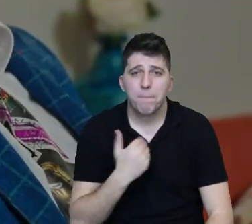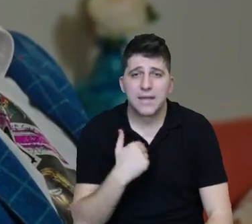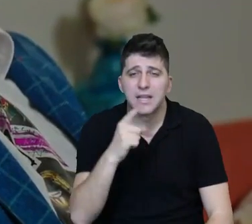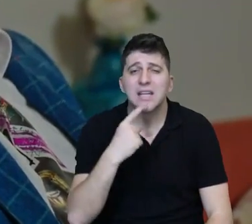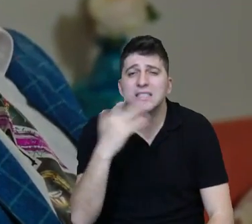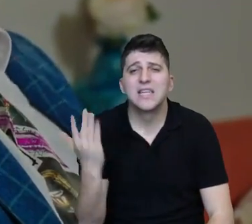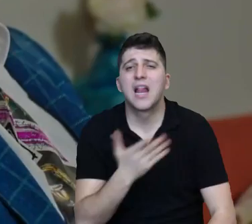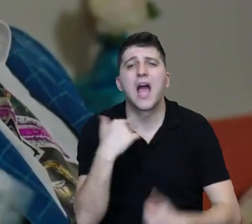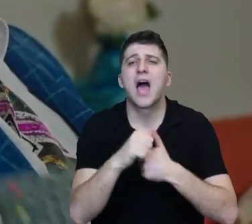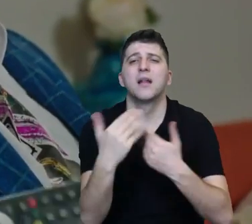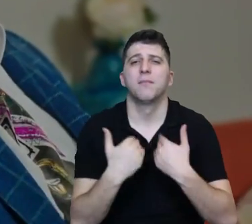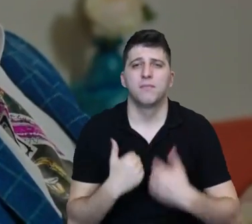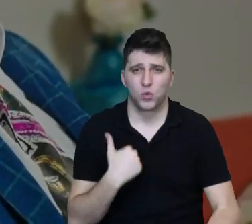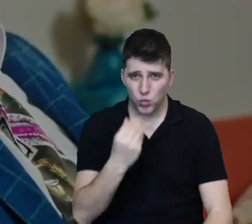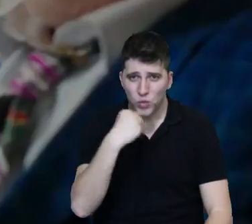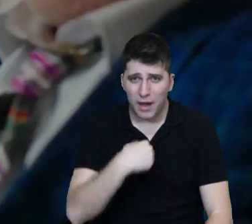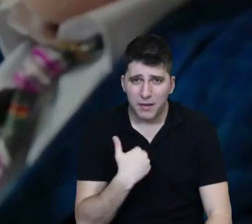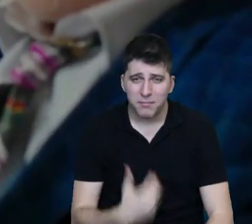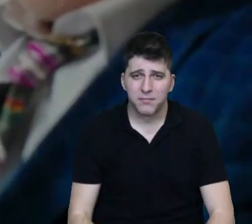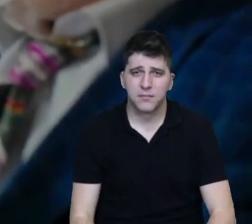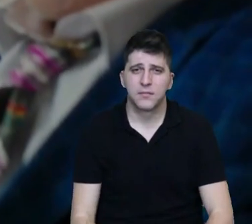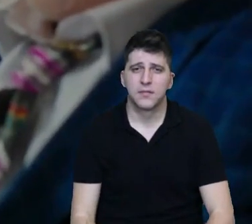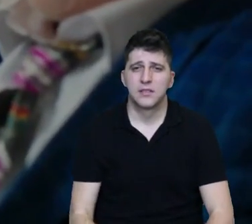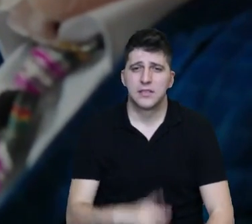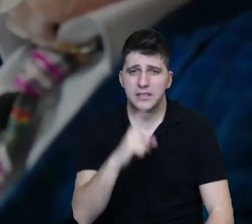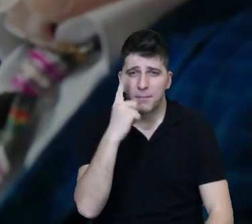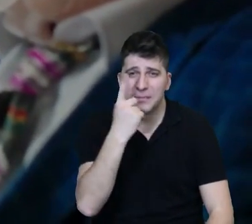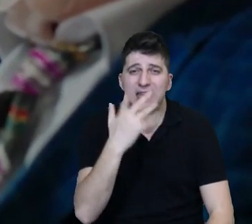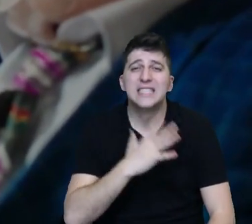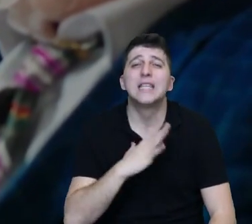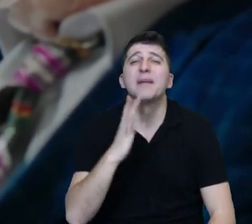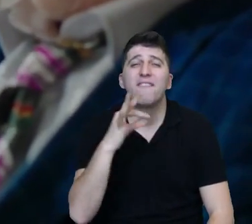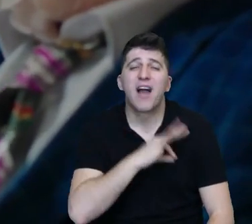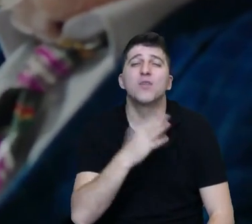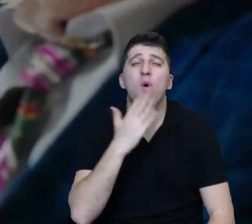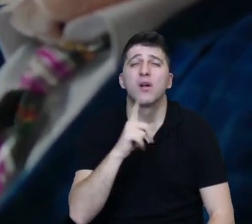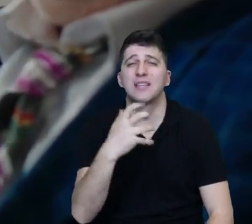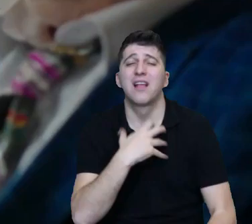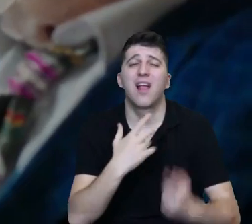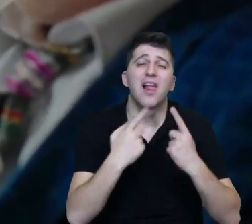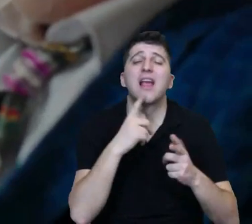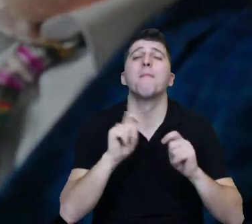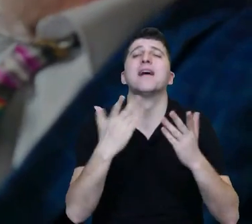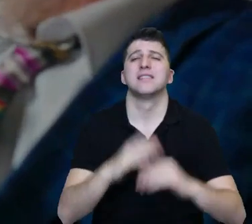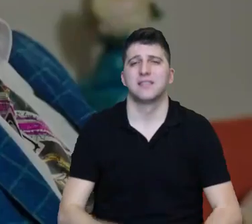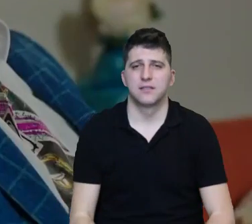kaç yıllık karınım. Yer miyim bunları be? Sen bir şey istemeyecek olsan böyle duygu sömürüleri